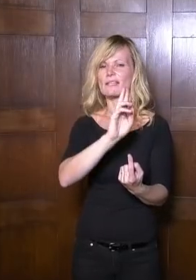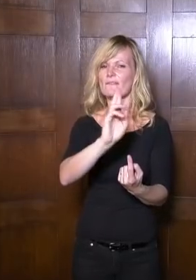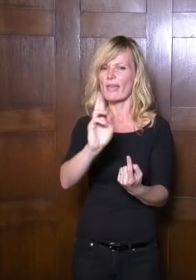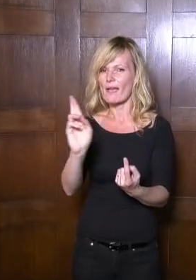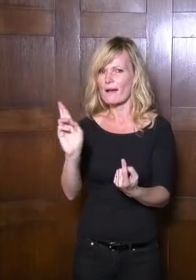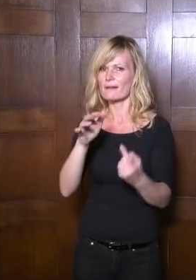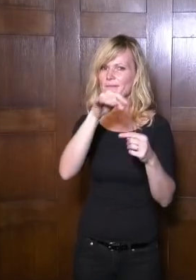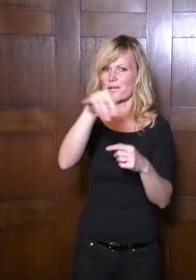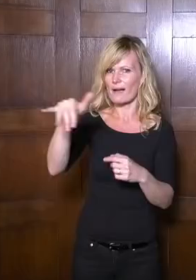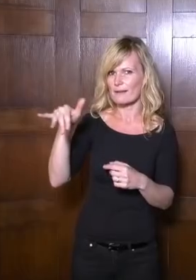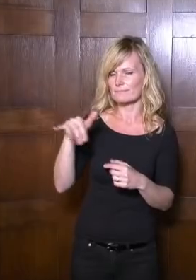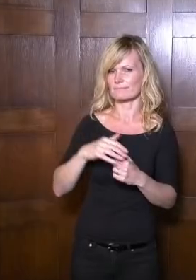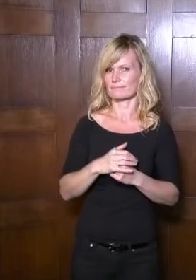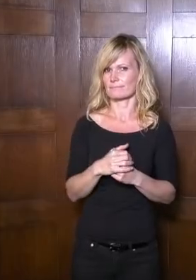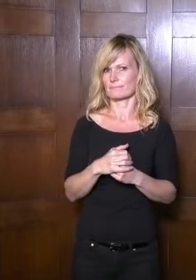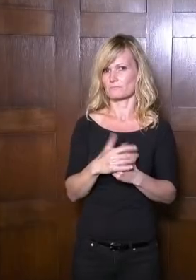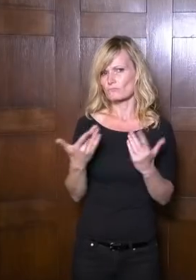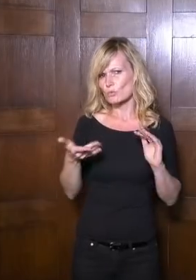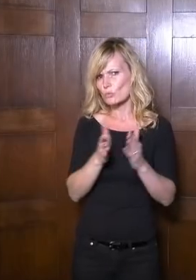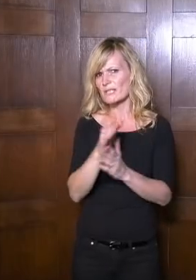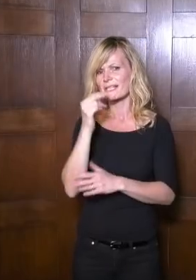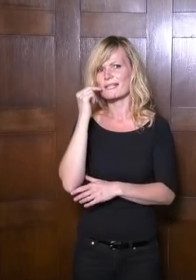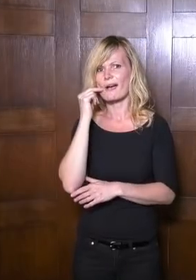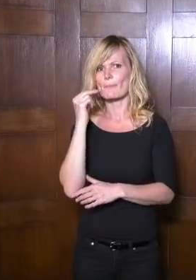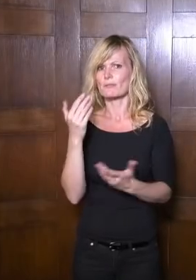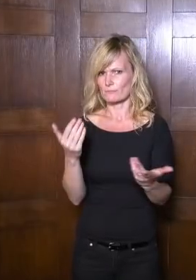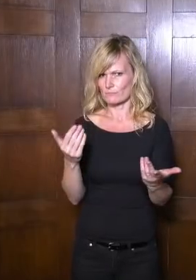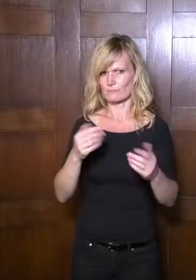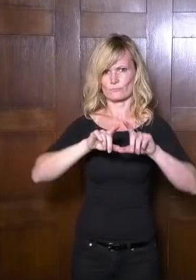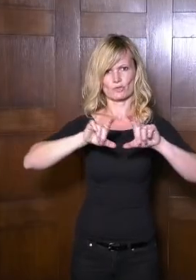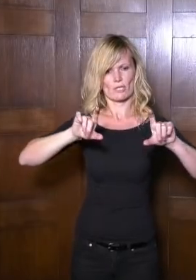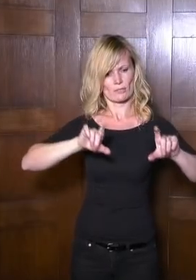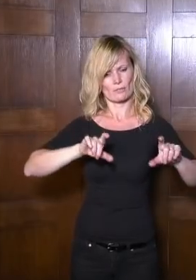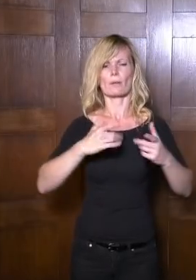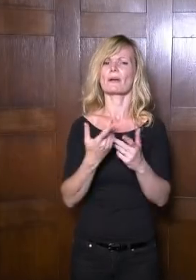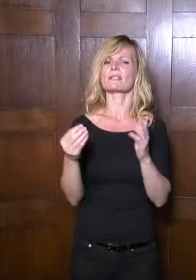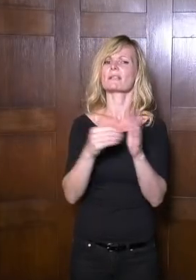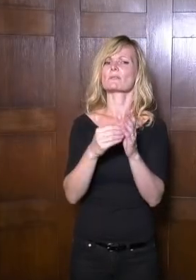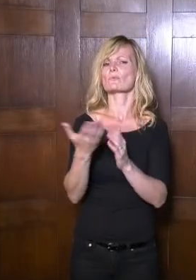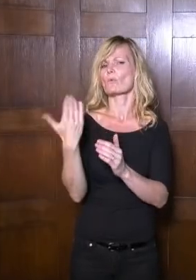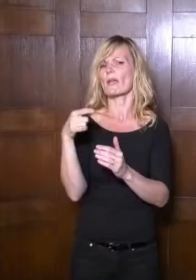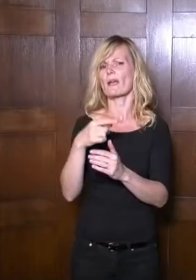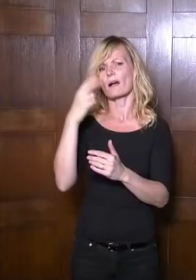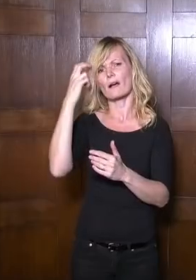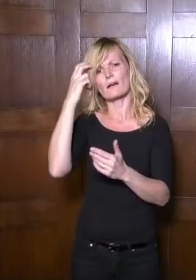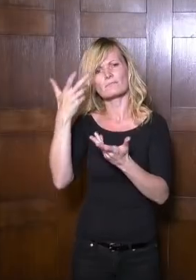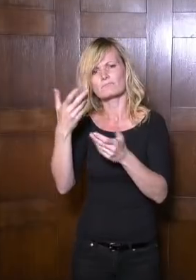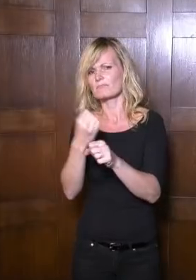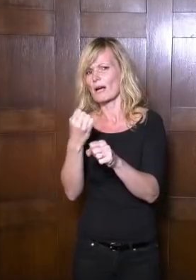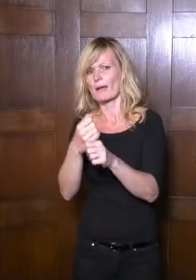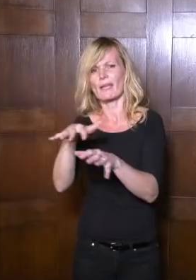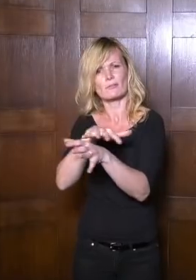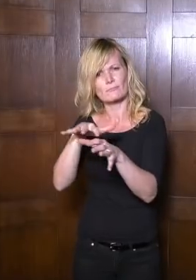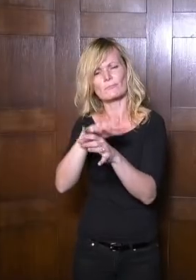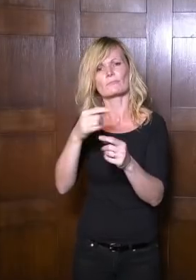im Raum. Wenn Sie vielleicht nur Ihren Namen, den haben wir ja auf dem Schild stehen, aber kurz die Profession sagen, dann gehen wir einmal rum und